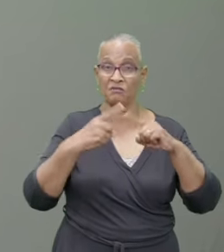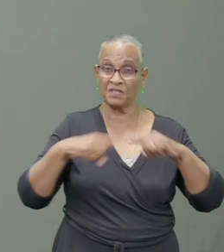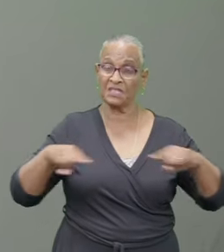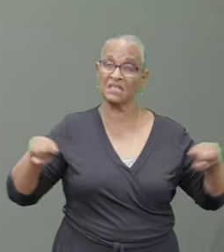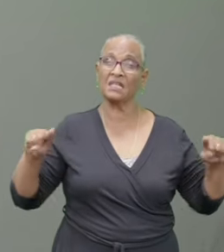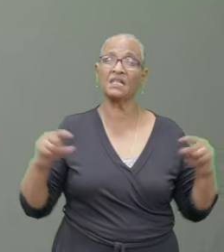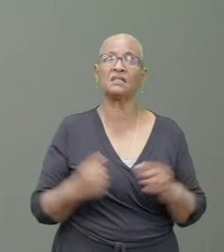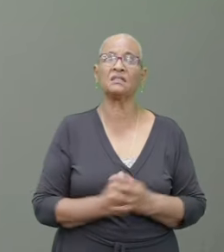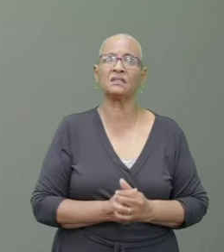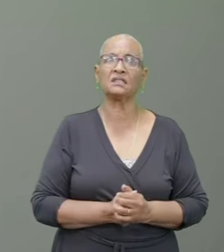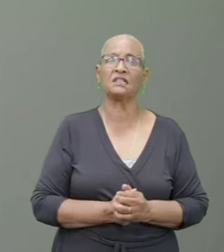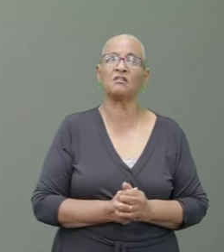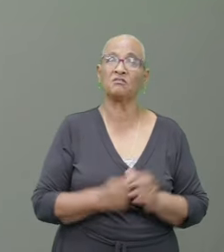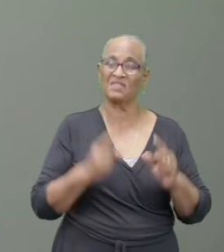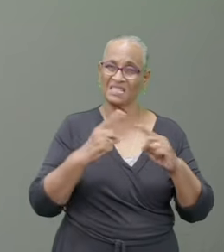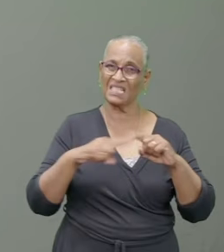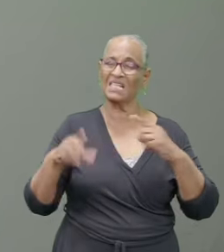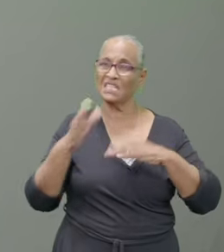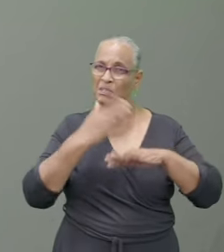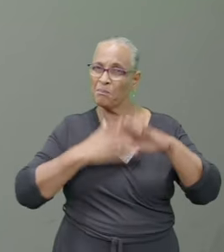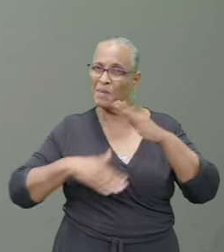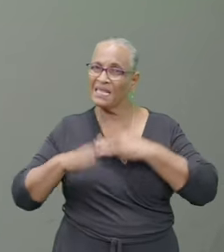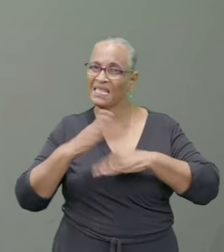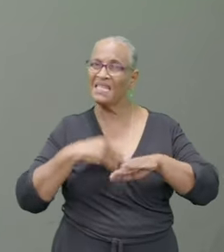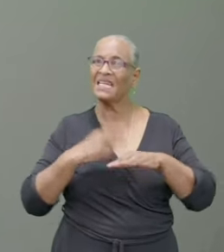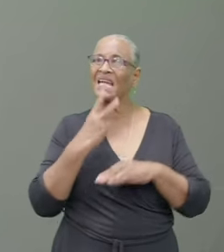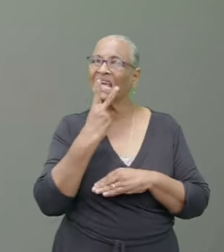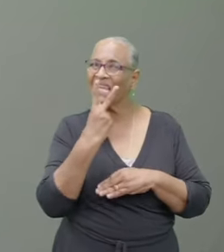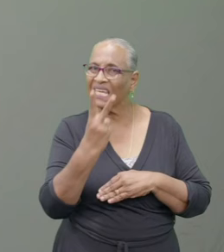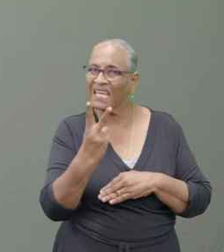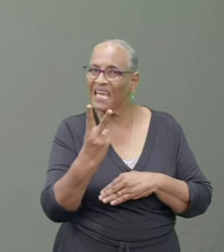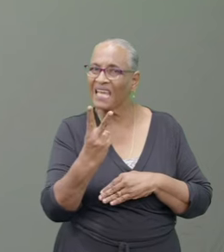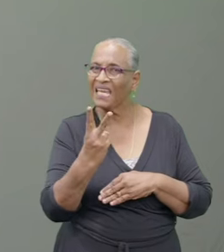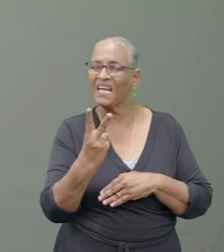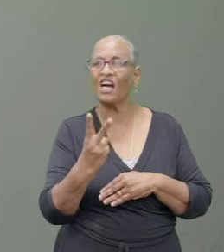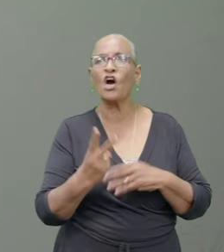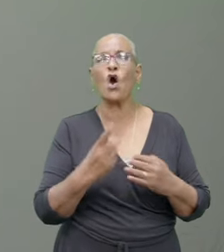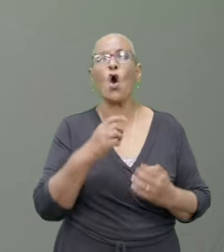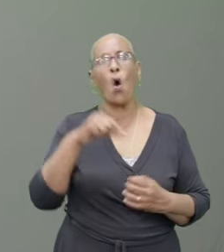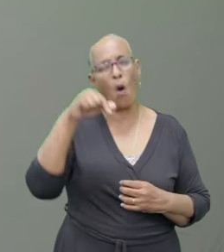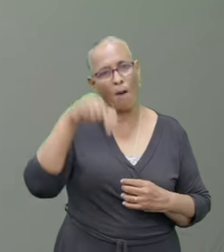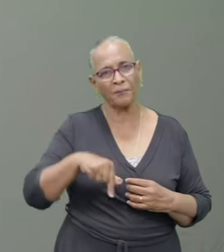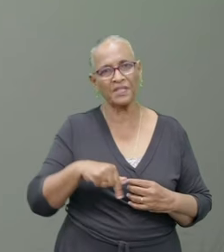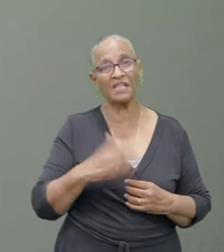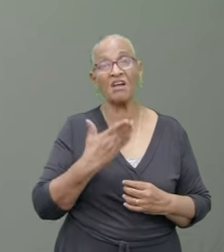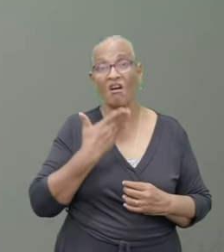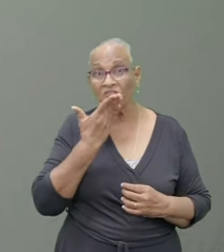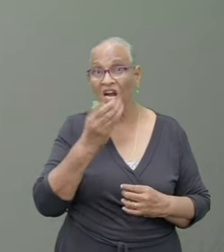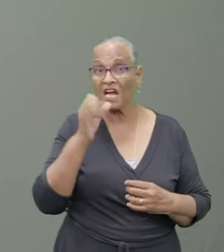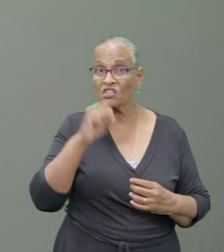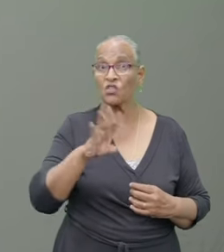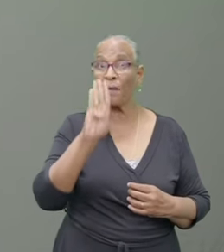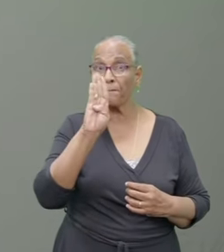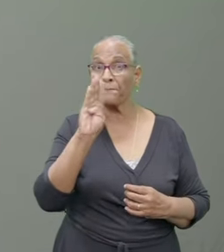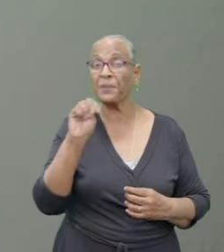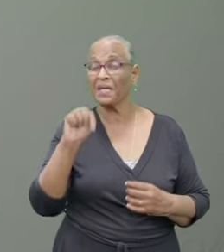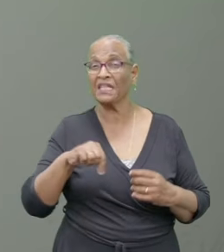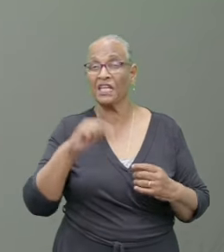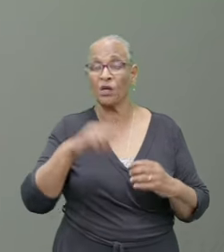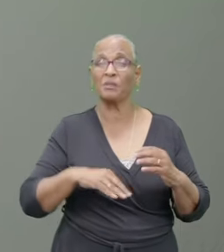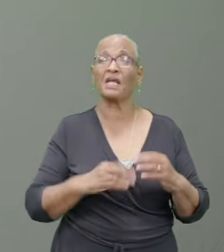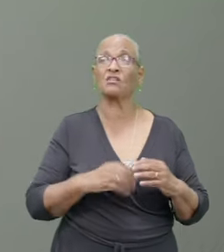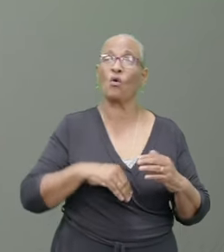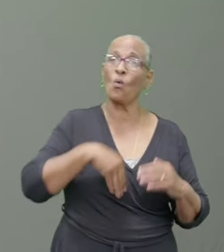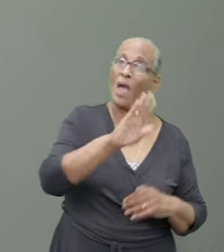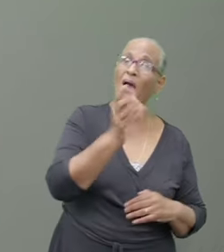diverse invalshoeken getracht het brain drain vraagstuk te verhelpen. Ik heb dus ook uiteraard een boodschap naar